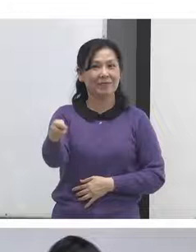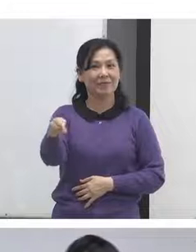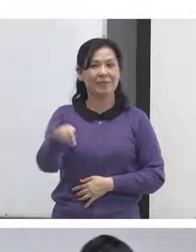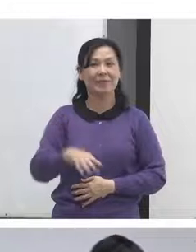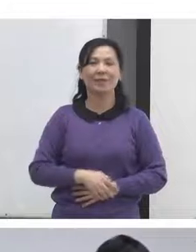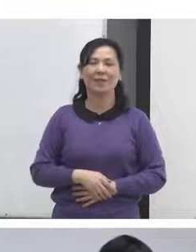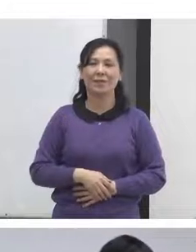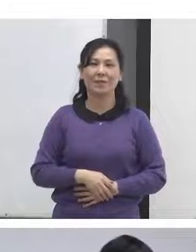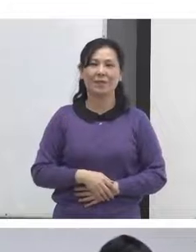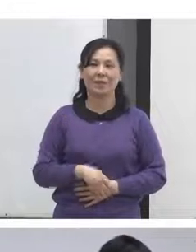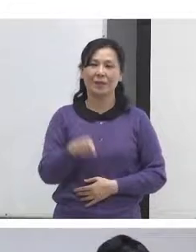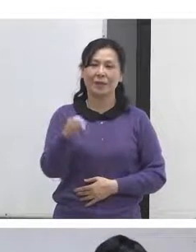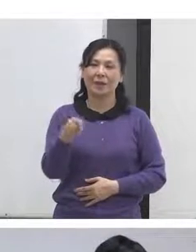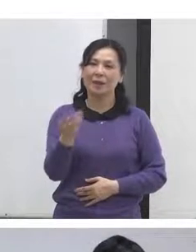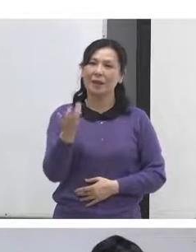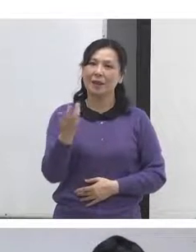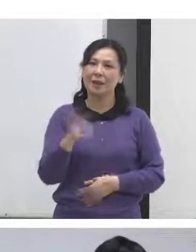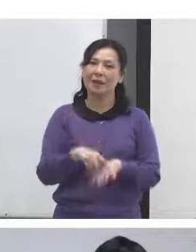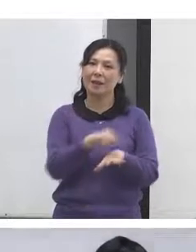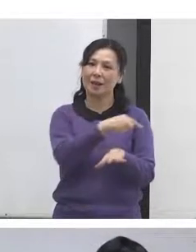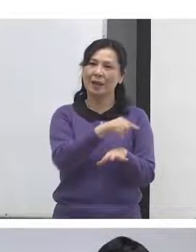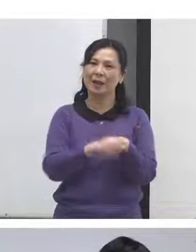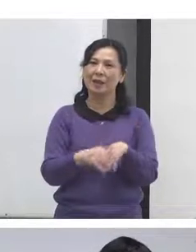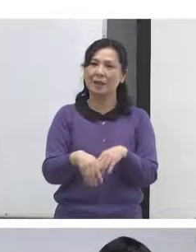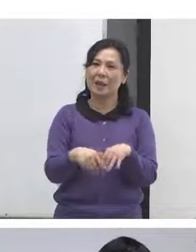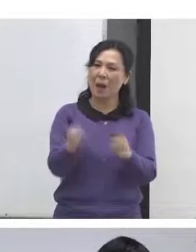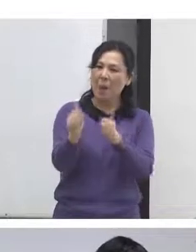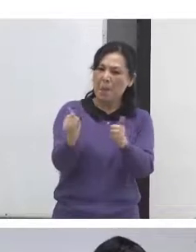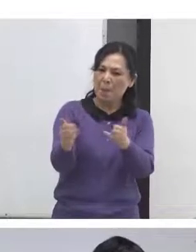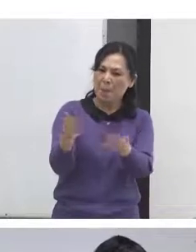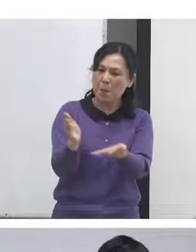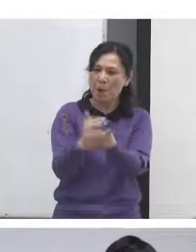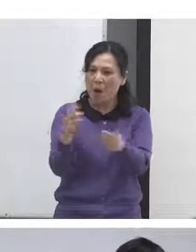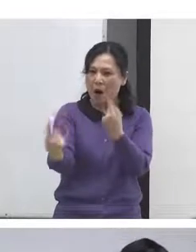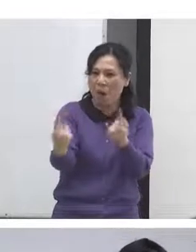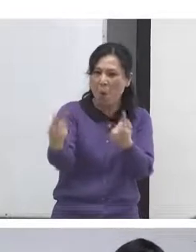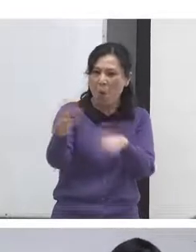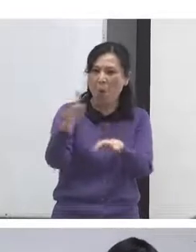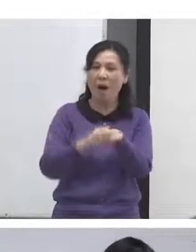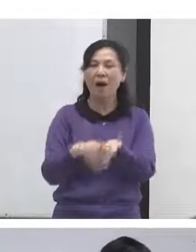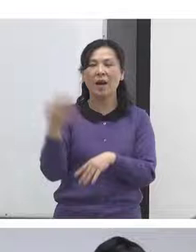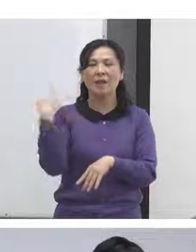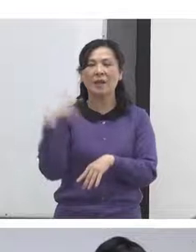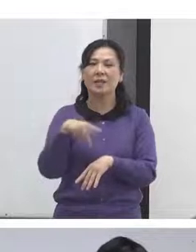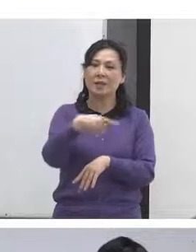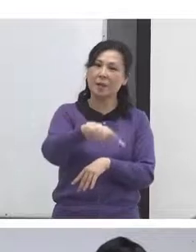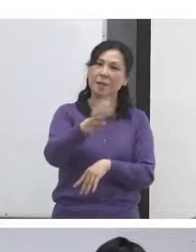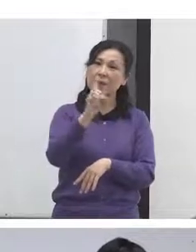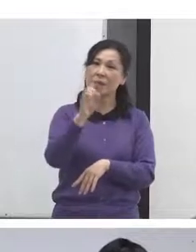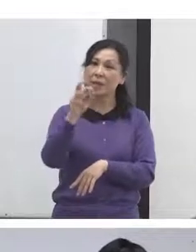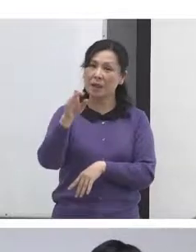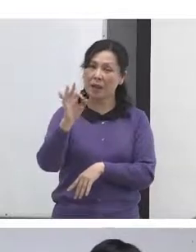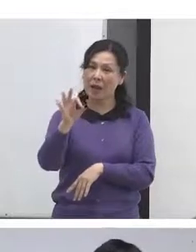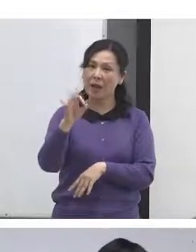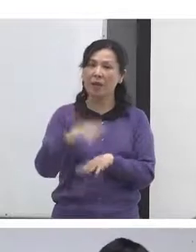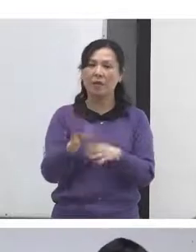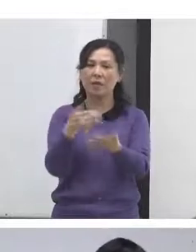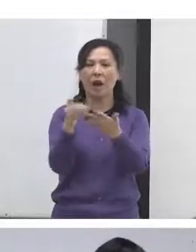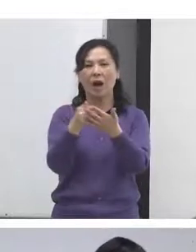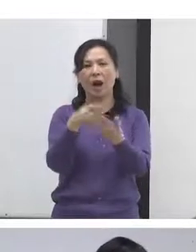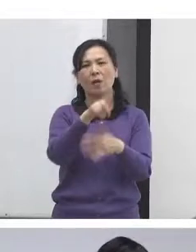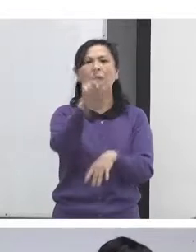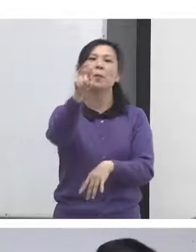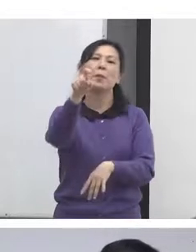来上了那个就刚刚讲的资料品质提升机制之后，所以就变成说以前你传 PDF 啊，传 图片这些一定都过不了